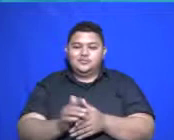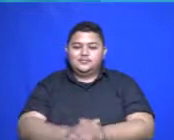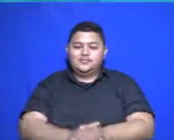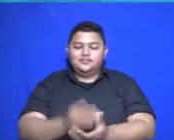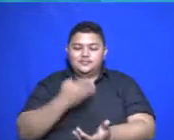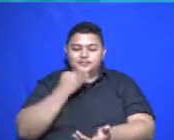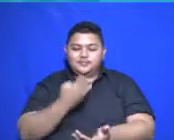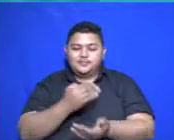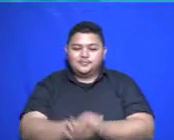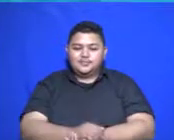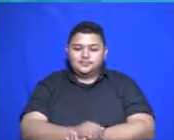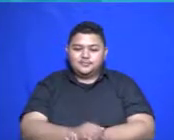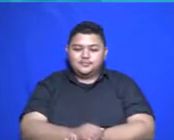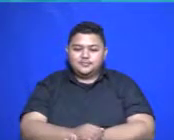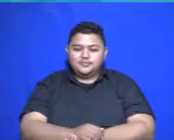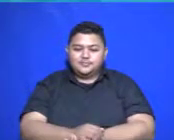Terima